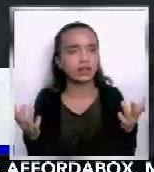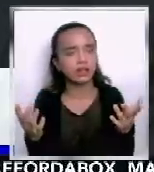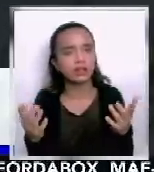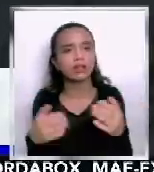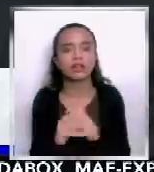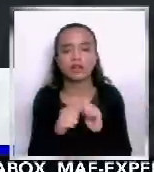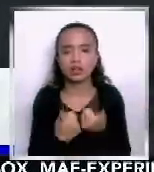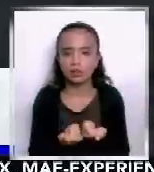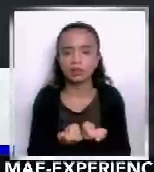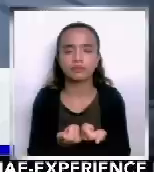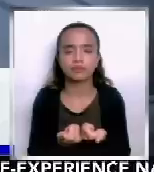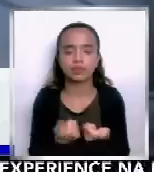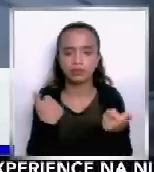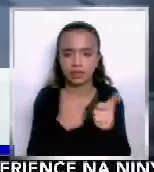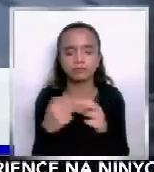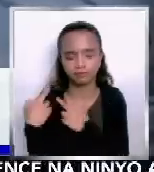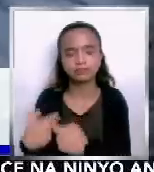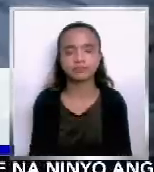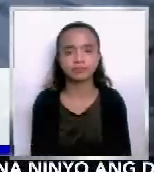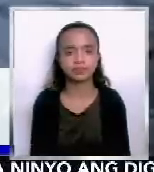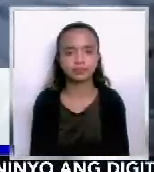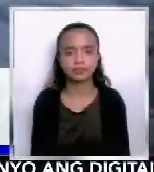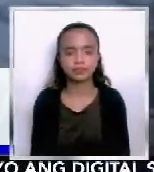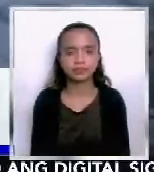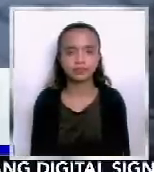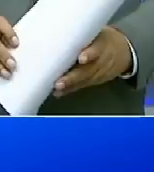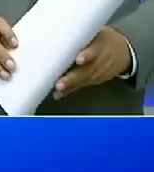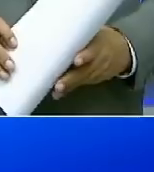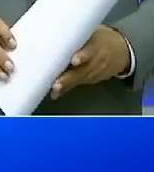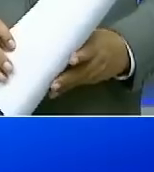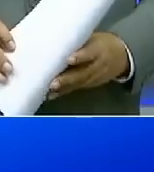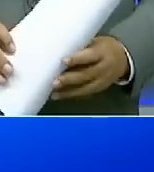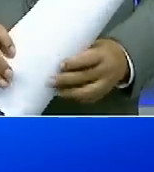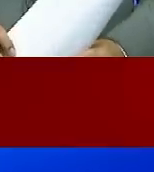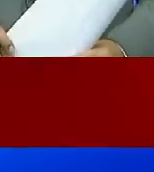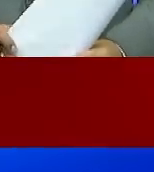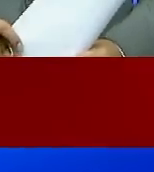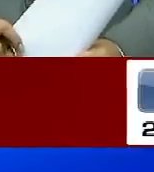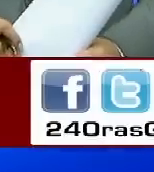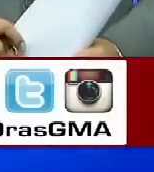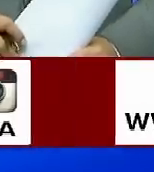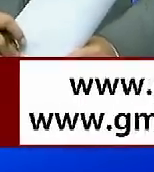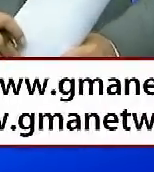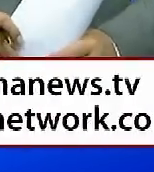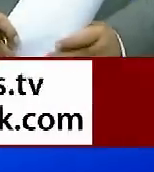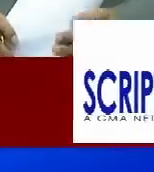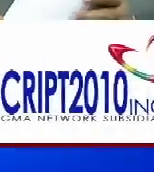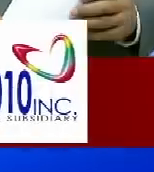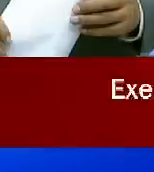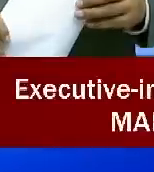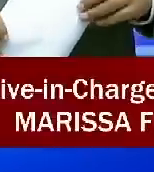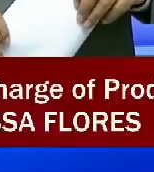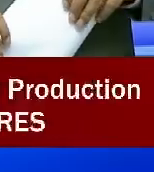in pursuing its mandate under the law. Mariz Umali, Nakatutok, 24 Oras. At yan ang mga balita ngayong Martes. Ako po si Mel